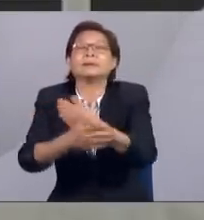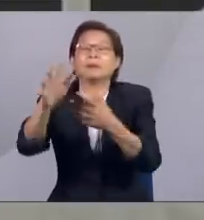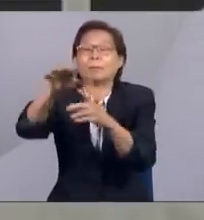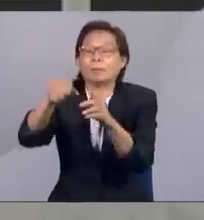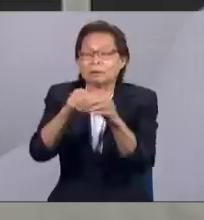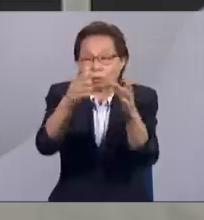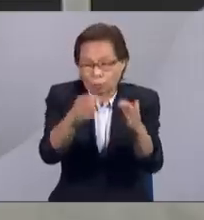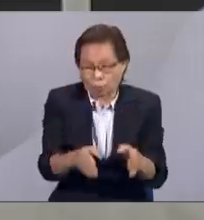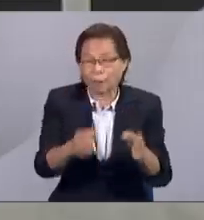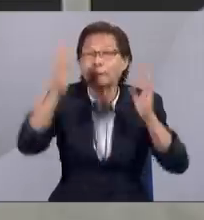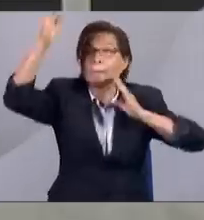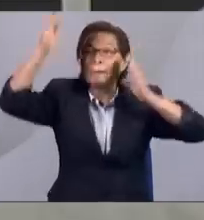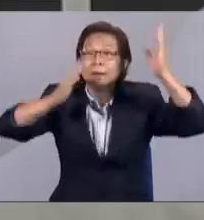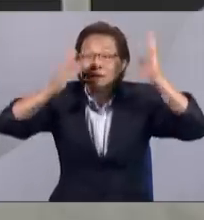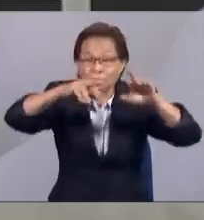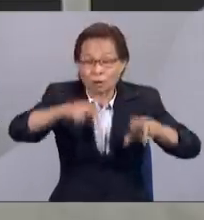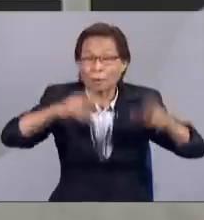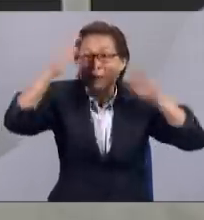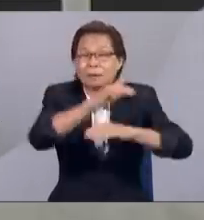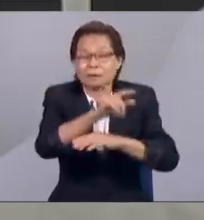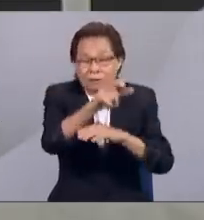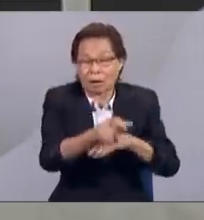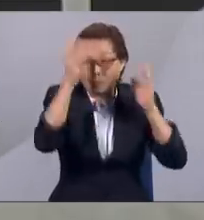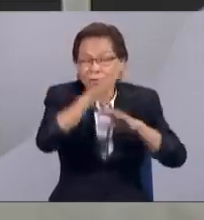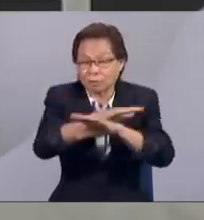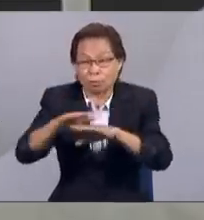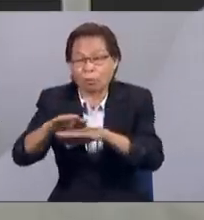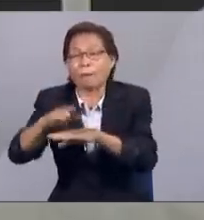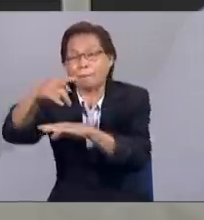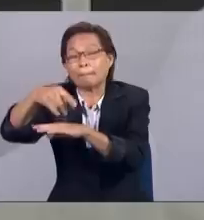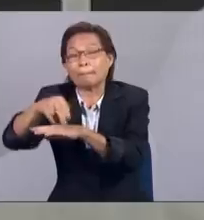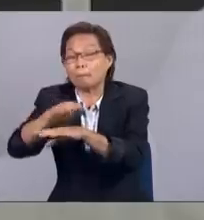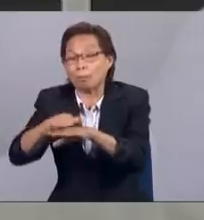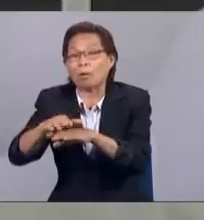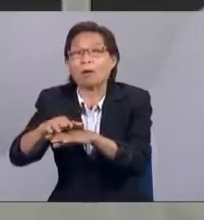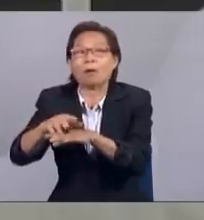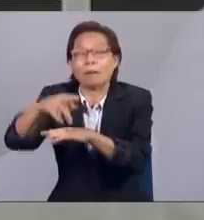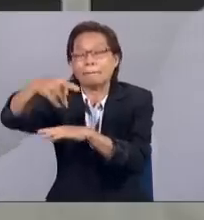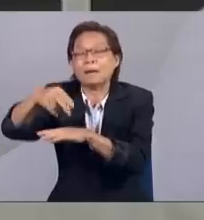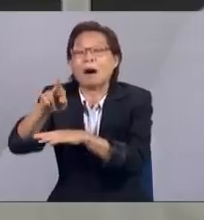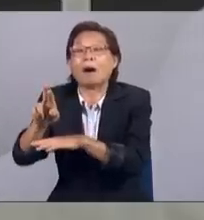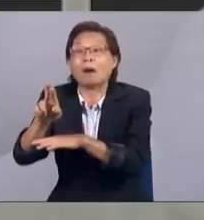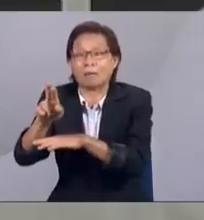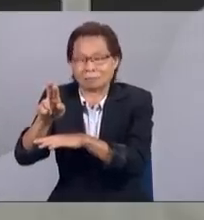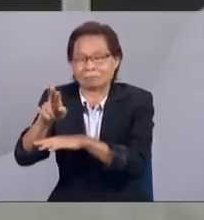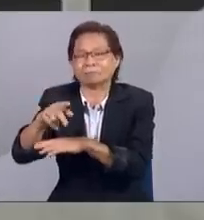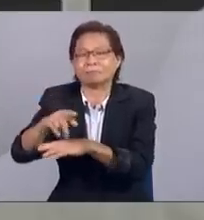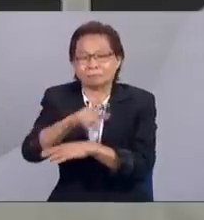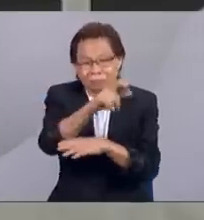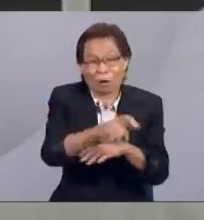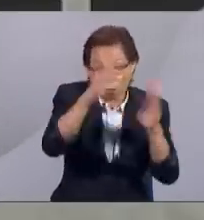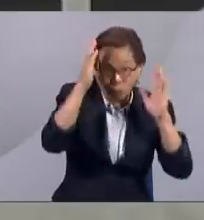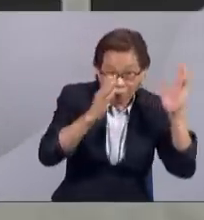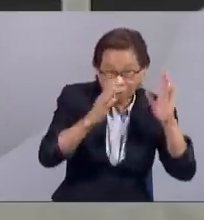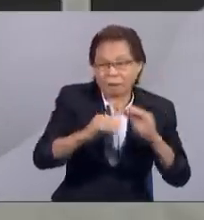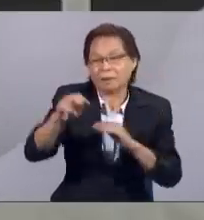seorang warga negara Malaysia dan seorang bukan warga negara yang merupakan pemastautin tetap. Kesemua